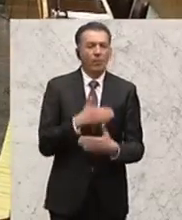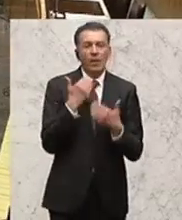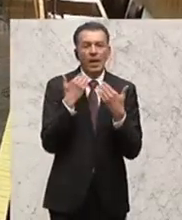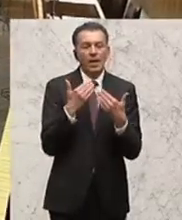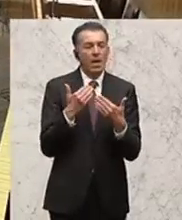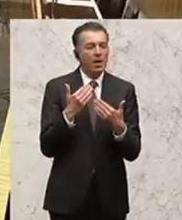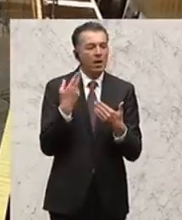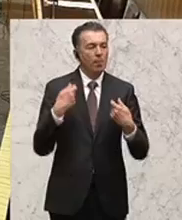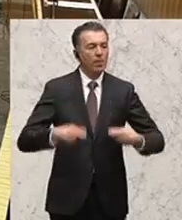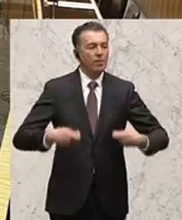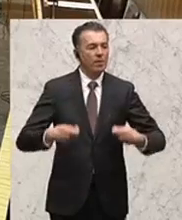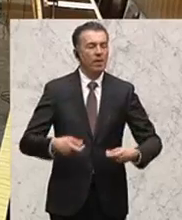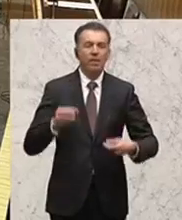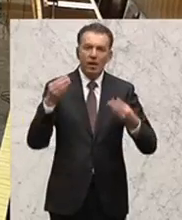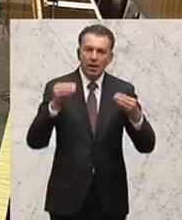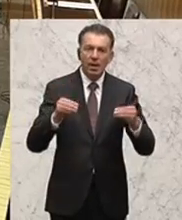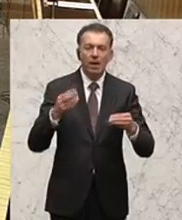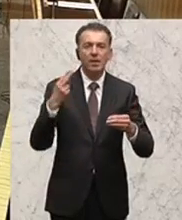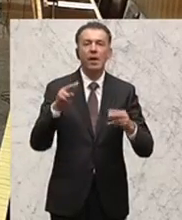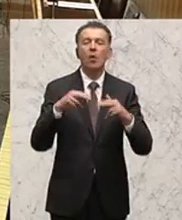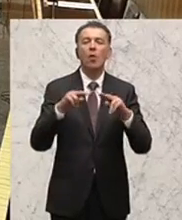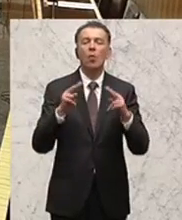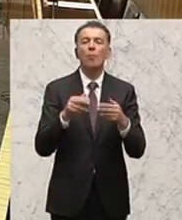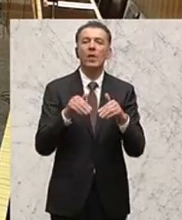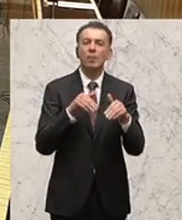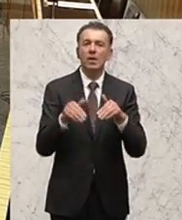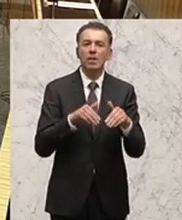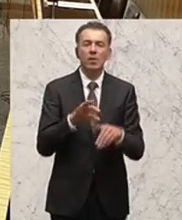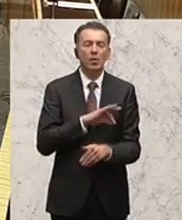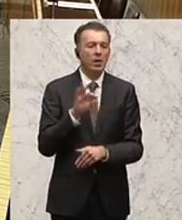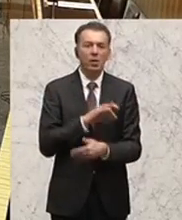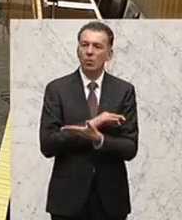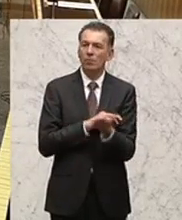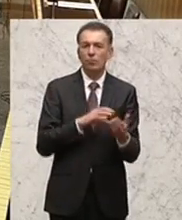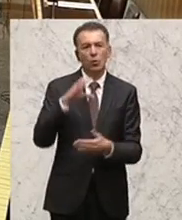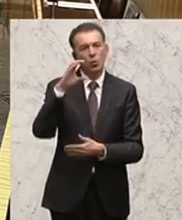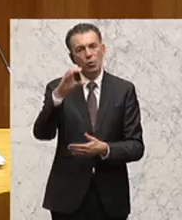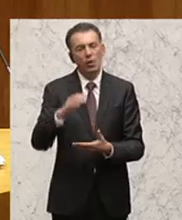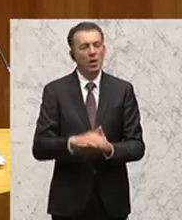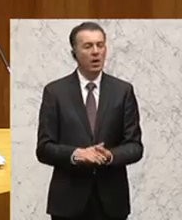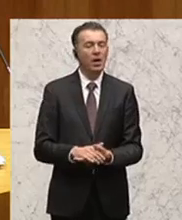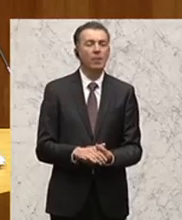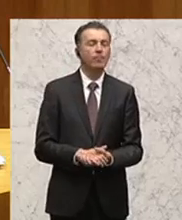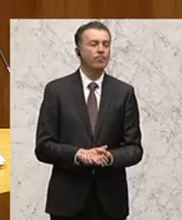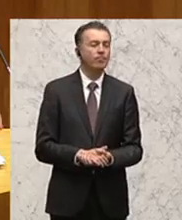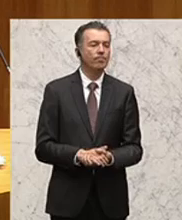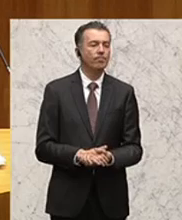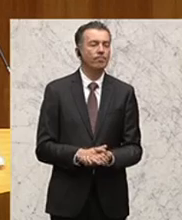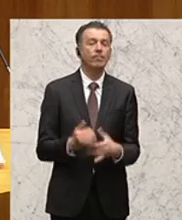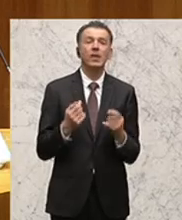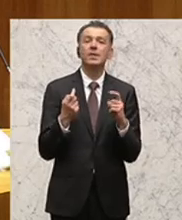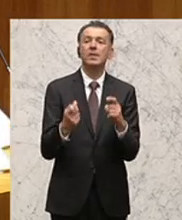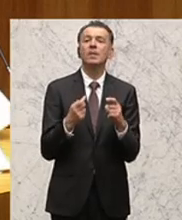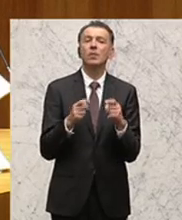Vielen Dank, Herr Präsident, sehr geehrter Herr Umweltminister, sehr geehrte Kolleginnen und Kollegen, liebe Zuseherinnen und Zuseher. Wir diskutieren